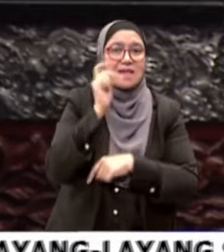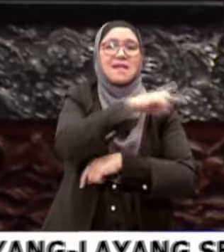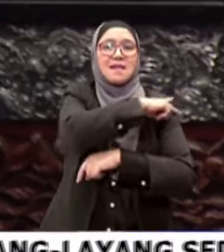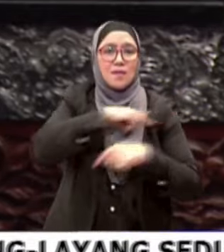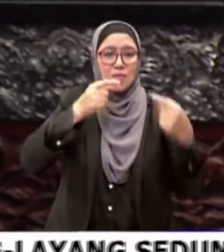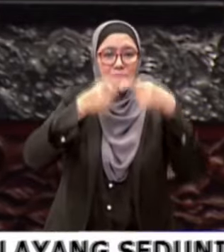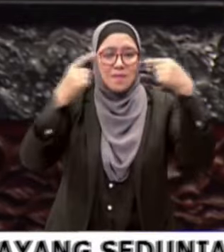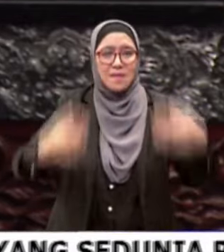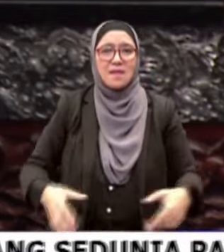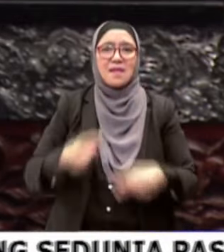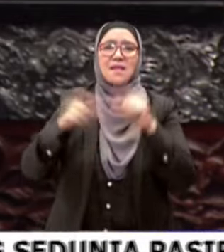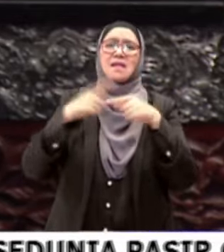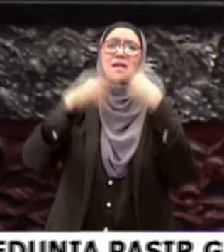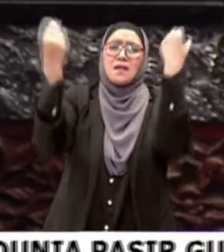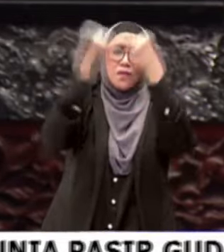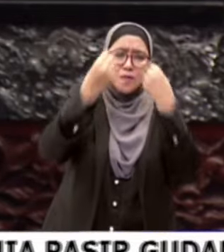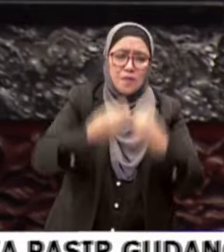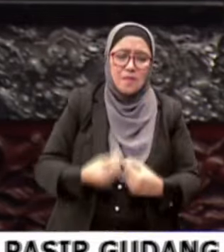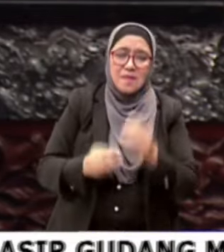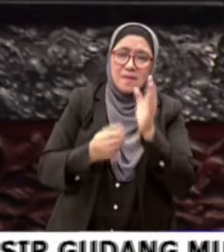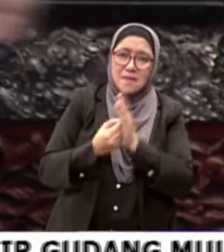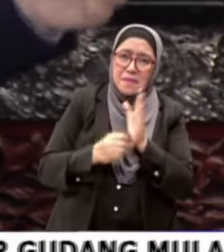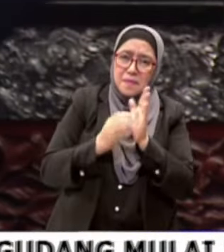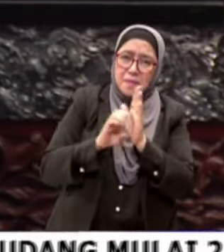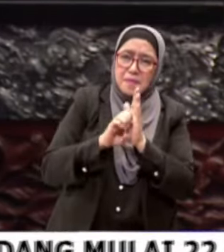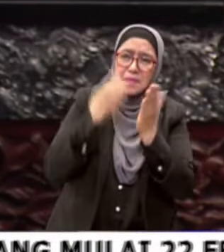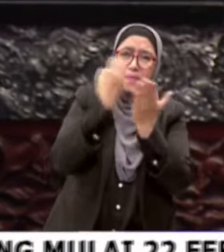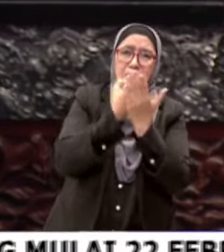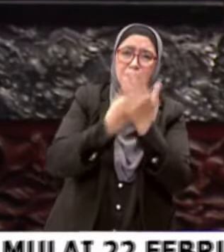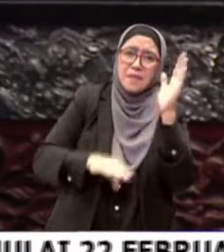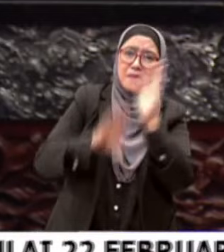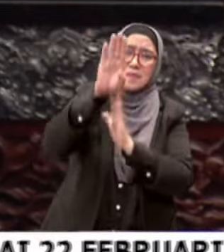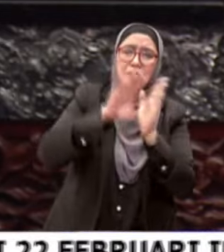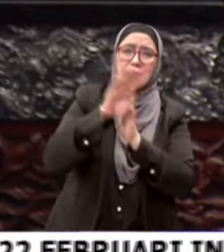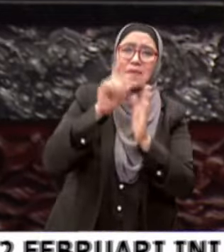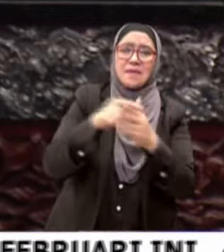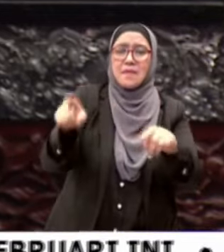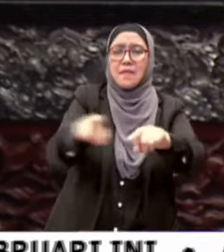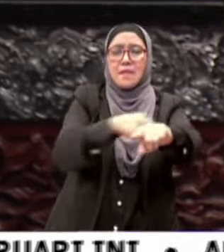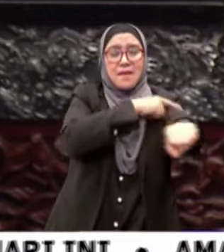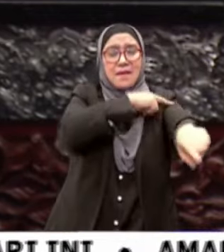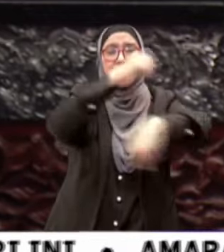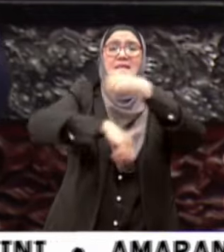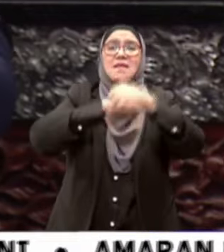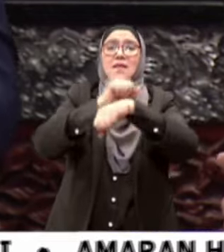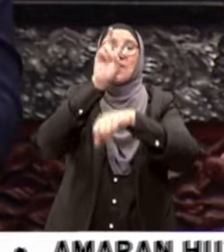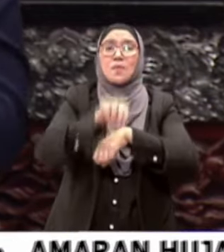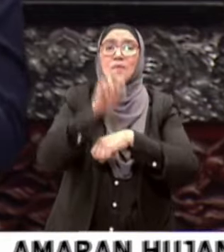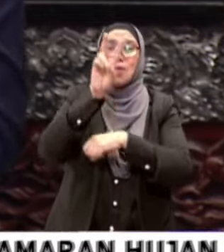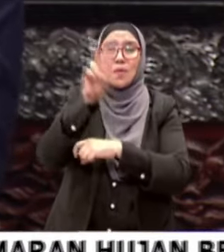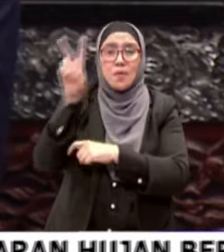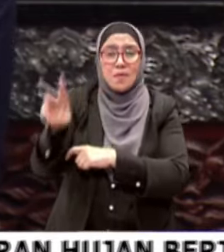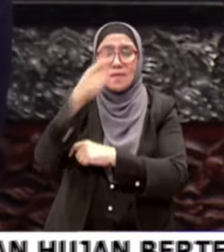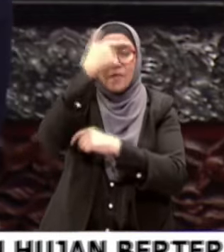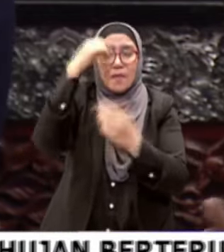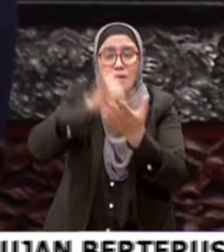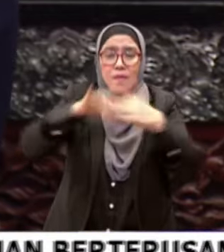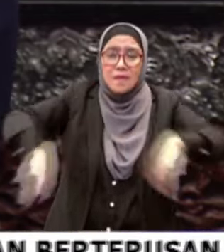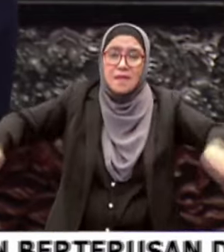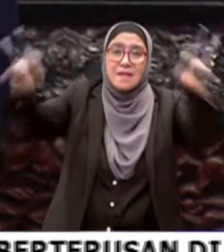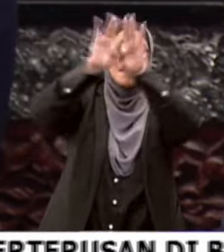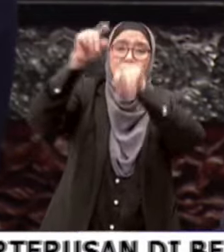pertumbuhan dari satu suku ke suku yang seterusnya sepanjang Tahun 2022 karena itu penting untuk kita tahu